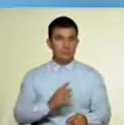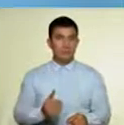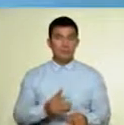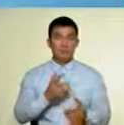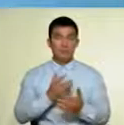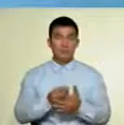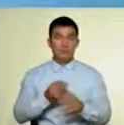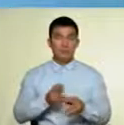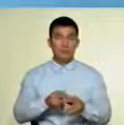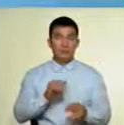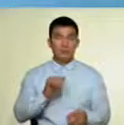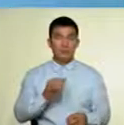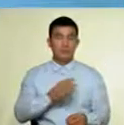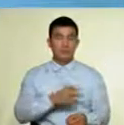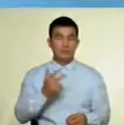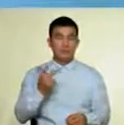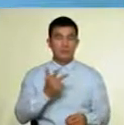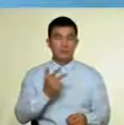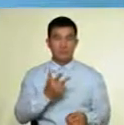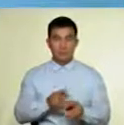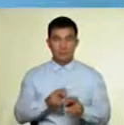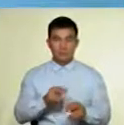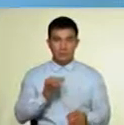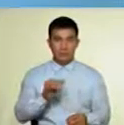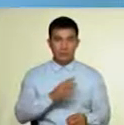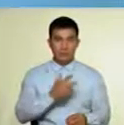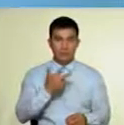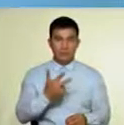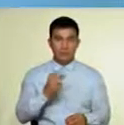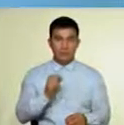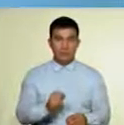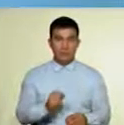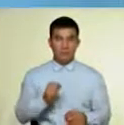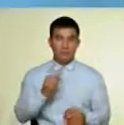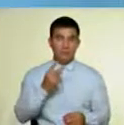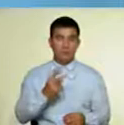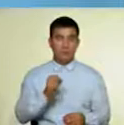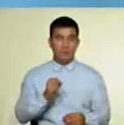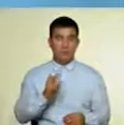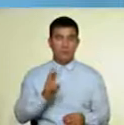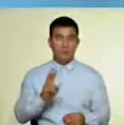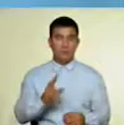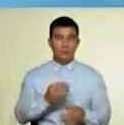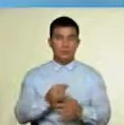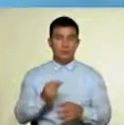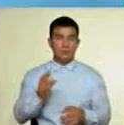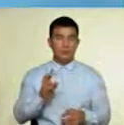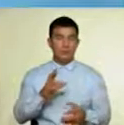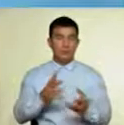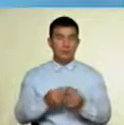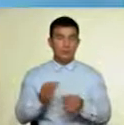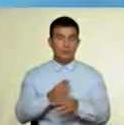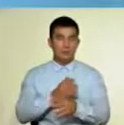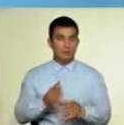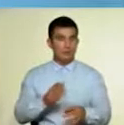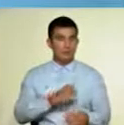3-chi misolimizdagi 3a 2ab kvadrat minus b bulardan ajralgan holatda turibdi. Nima